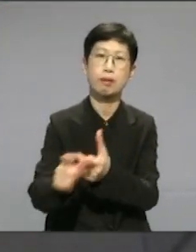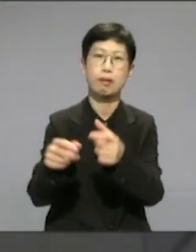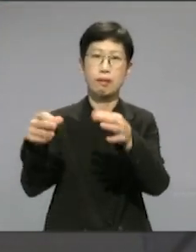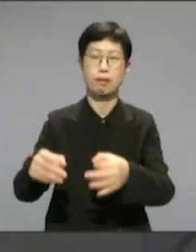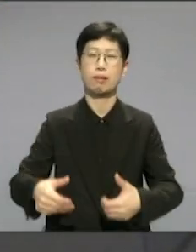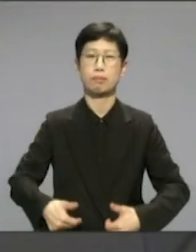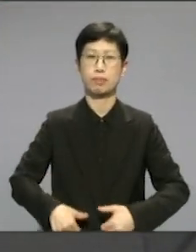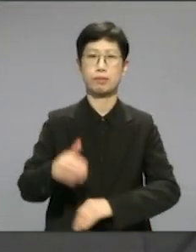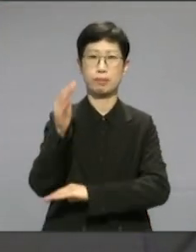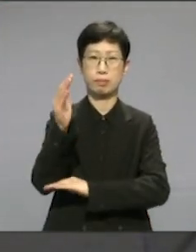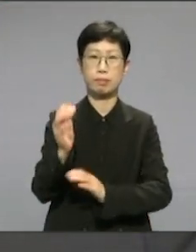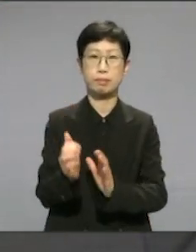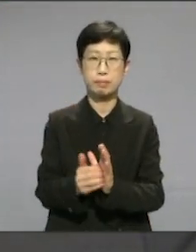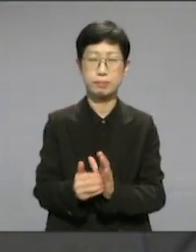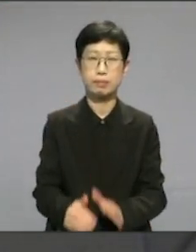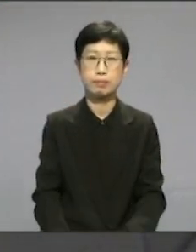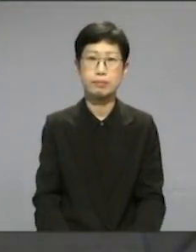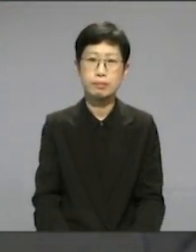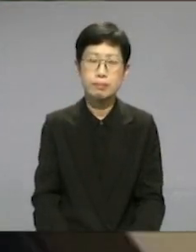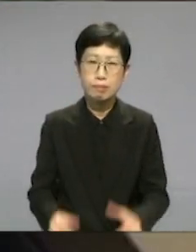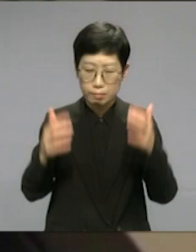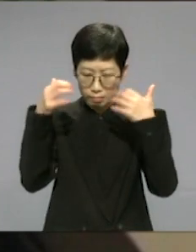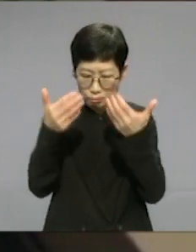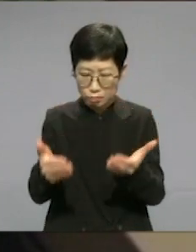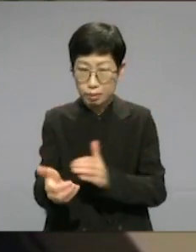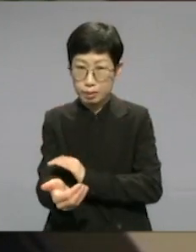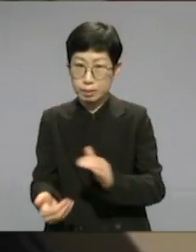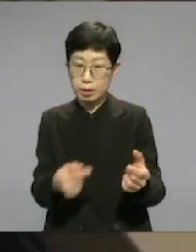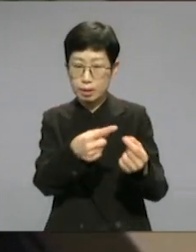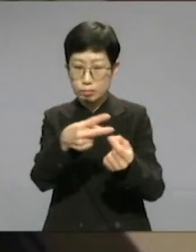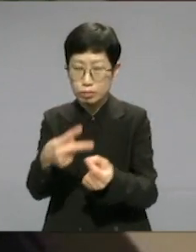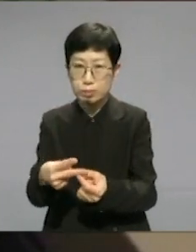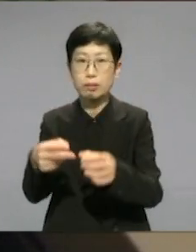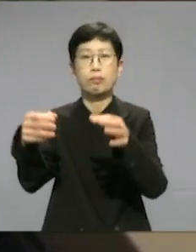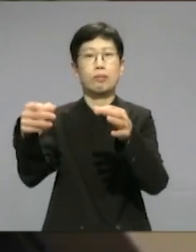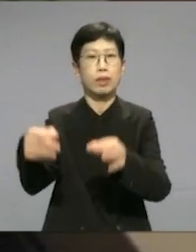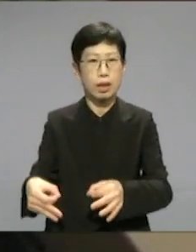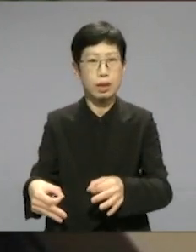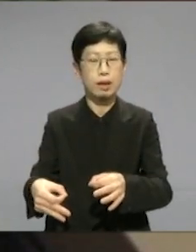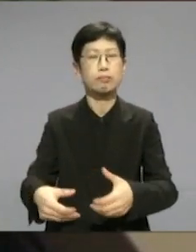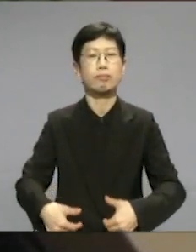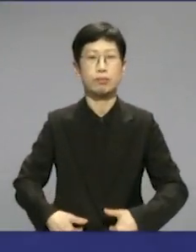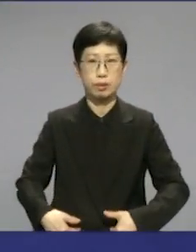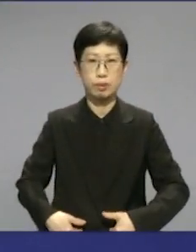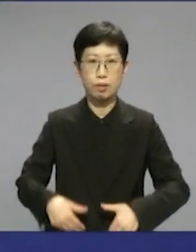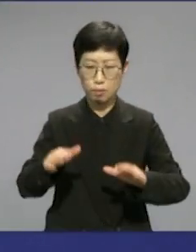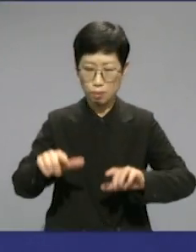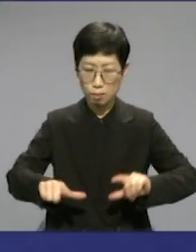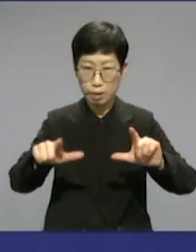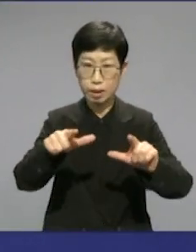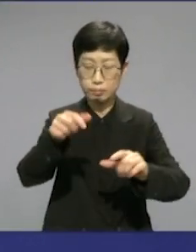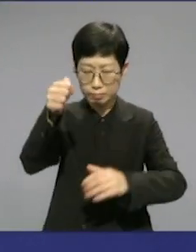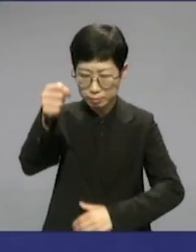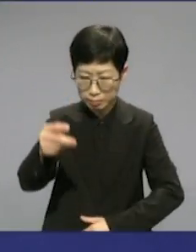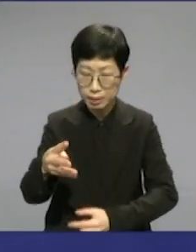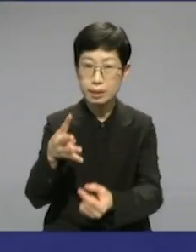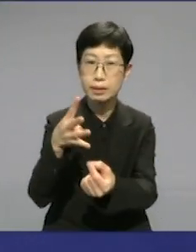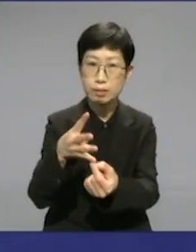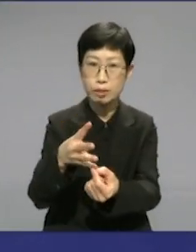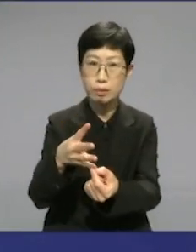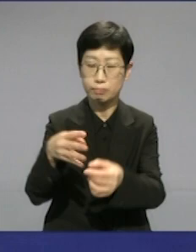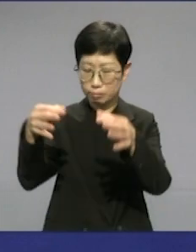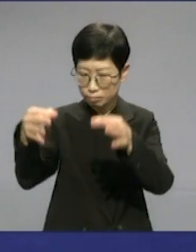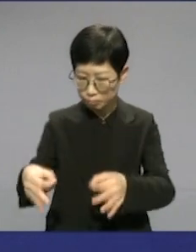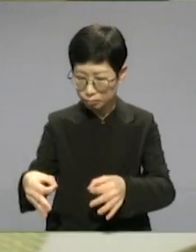있다고 주장했는데요. 이어 여름 휴가 전 두 차례 금리 인하가 적절하고 올해 네 차례 조처가 합리적이라는